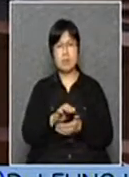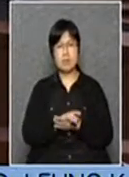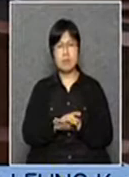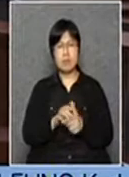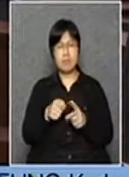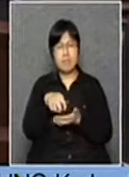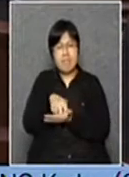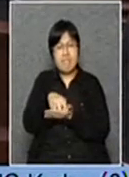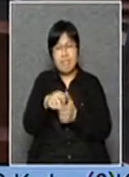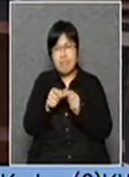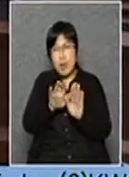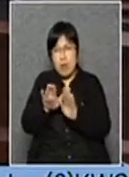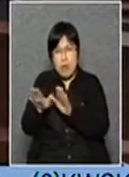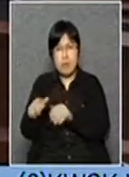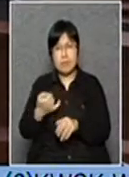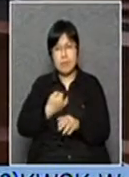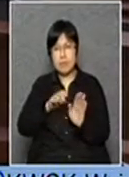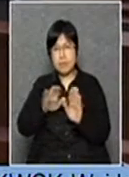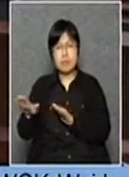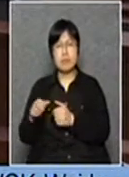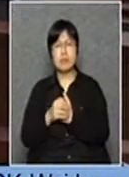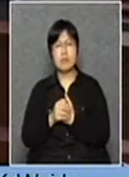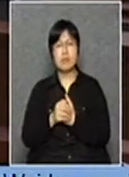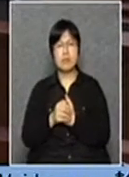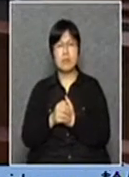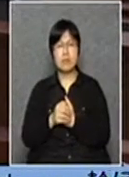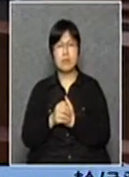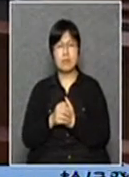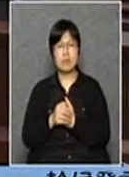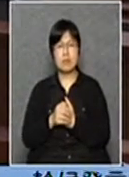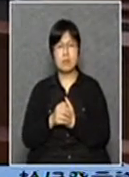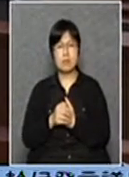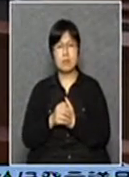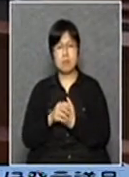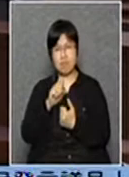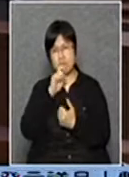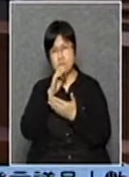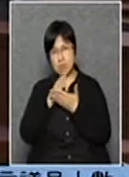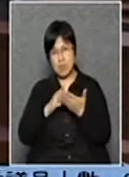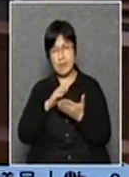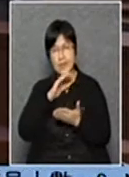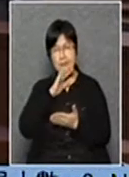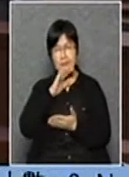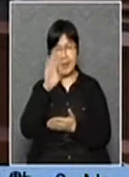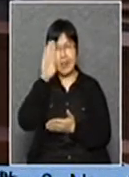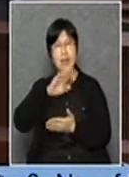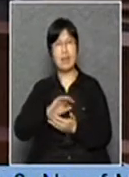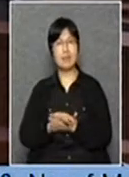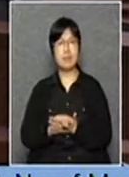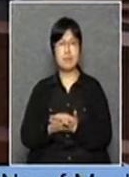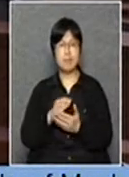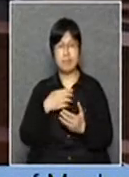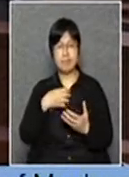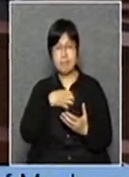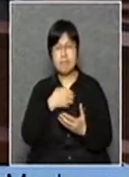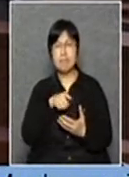念呢，就可以說是就算有一部分的虛偽情懷裏面都好啦，起碼咧那個感覺